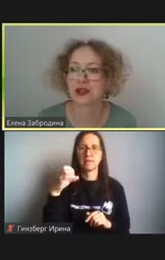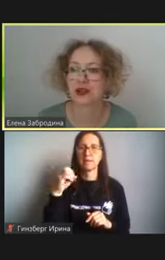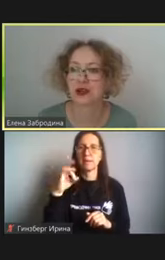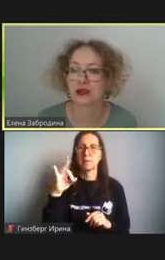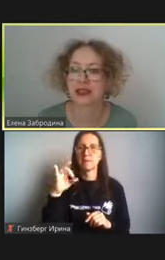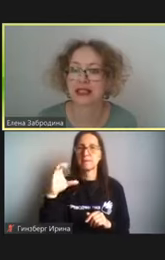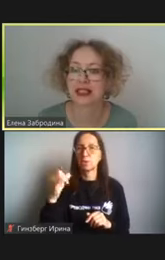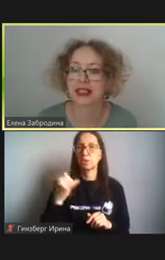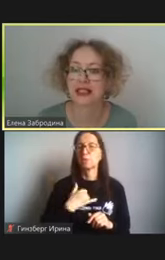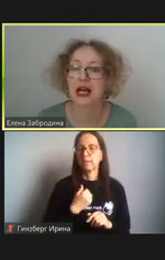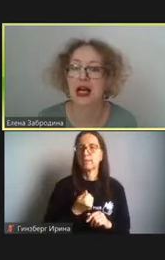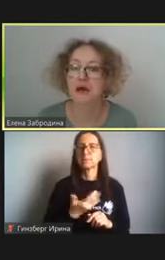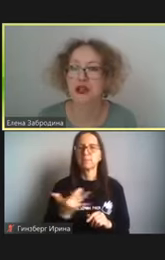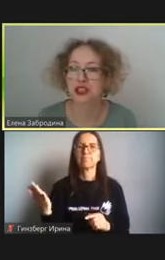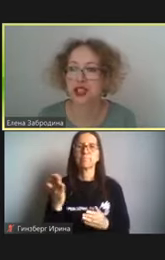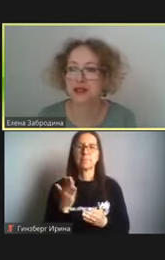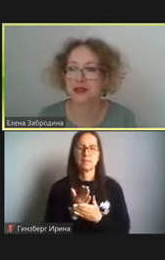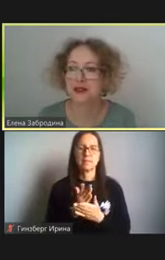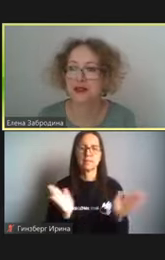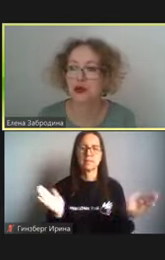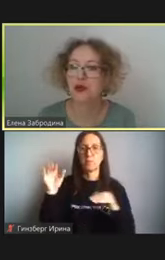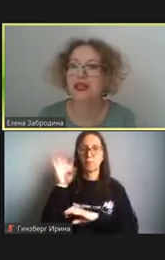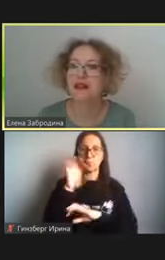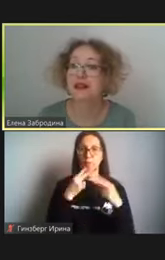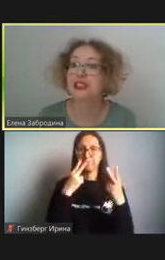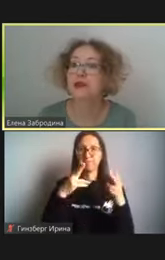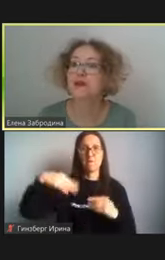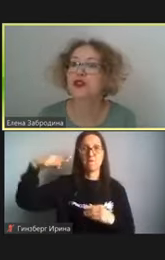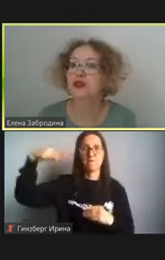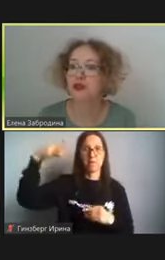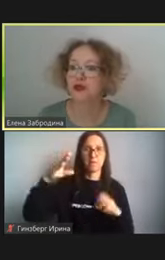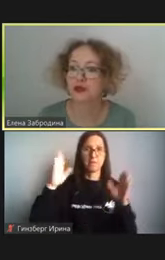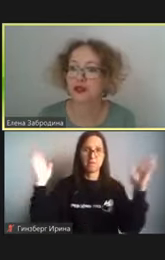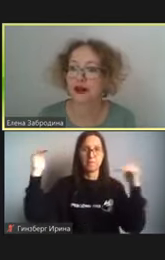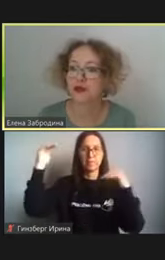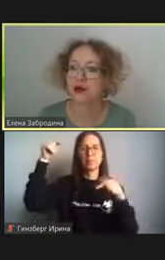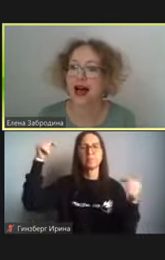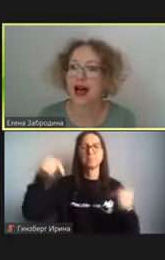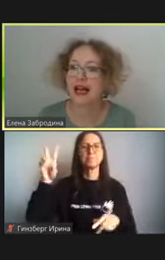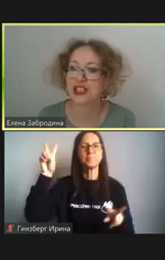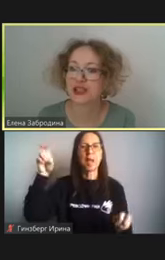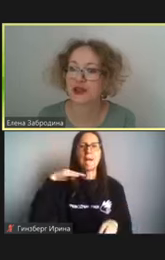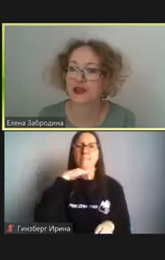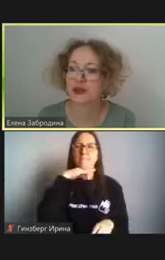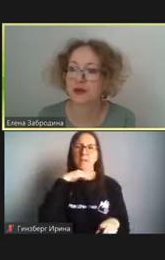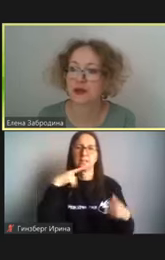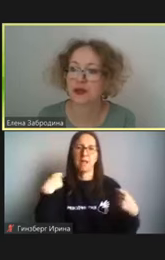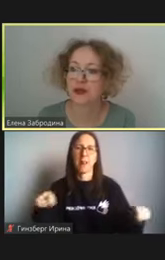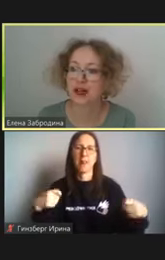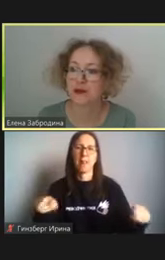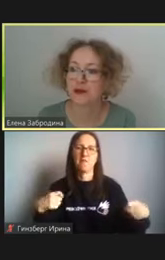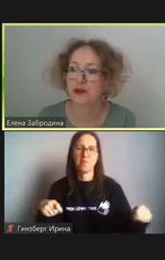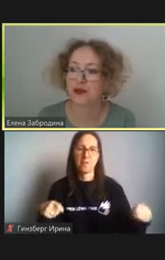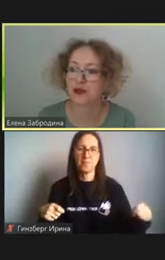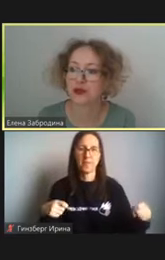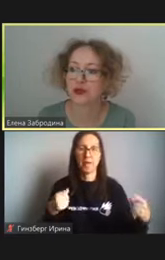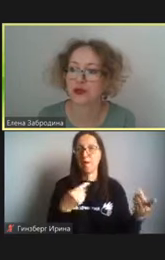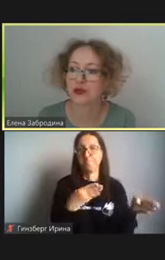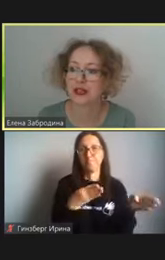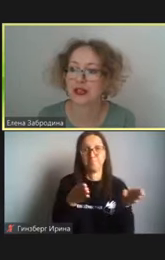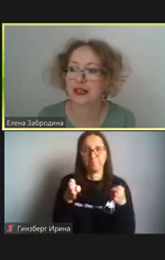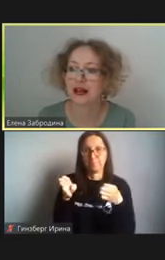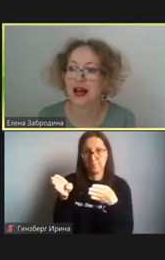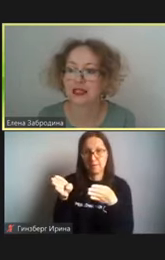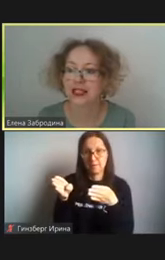несколько натюрмортов Снейдерса. Вот сейчас вы наверху видите мясную лавку, а сейчас я чуть переведу камеру вот